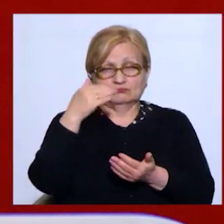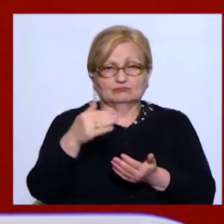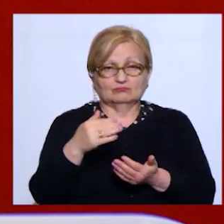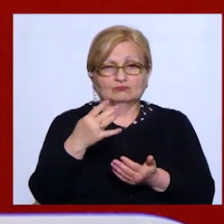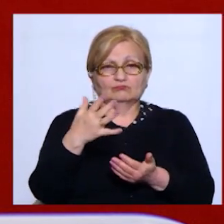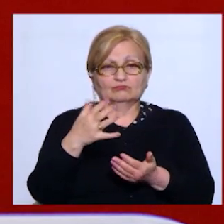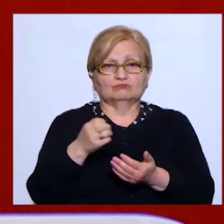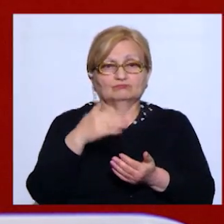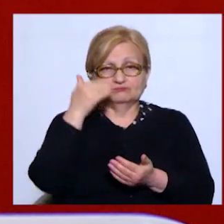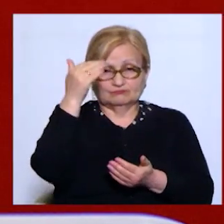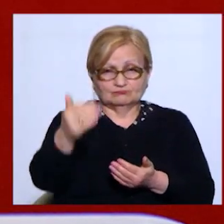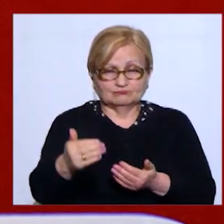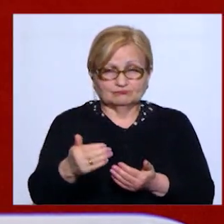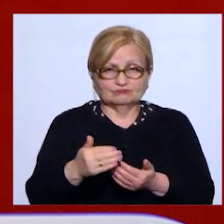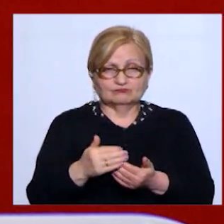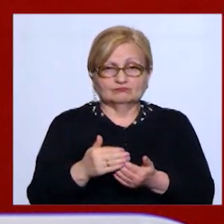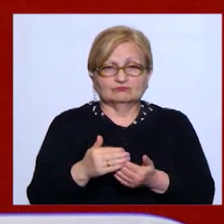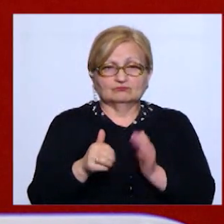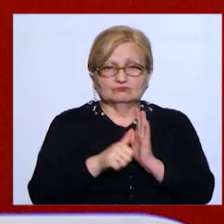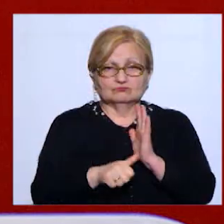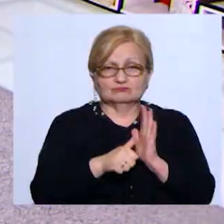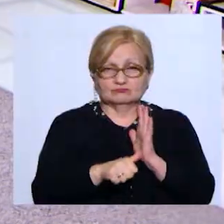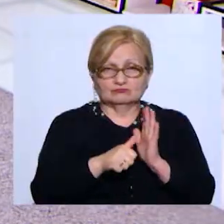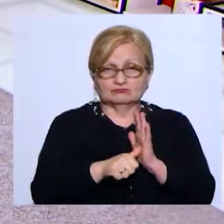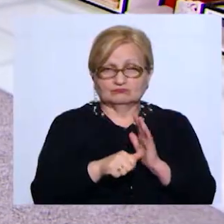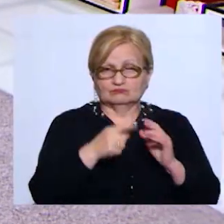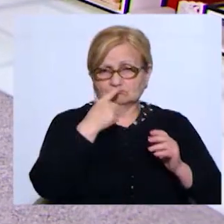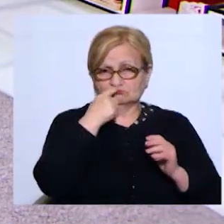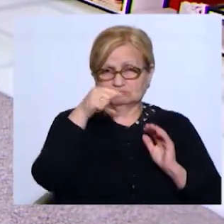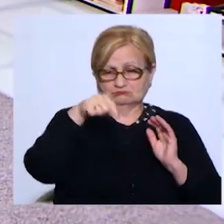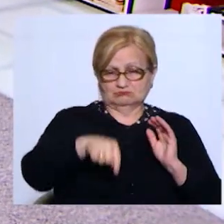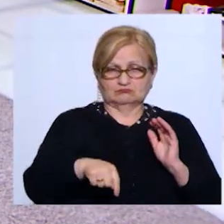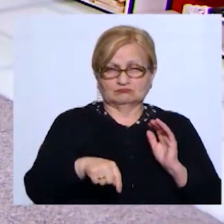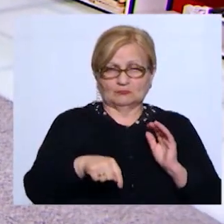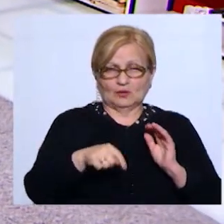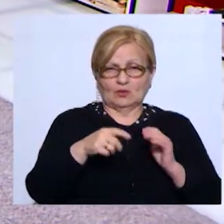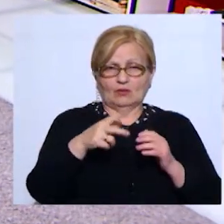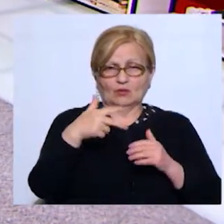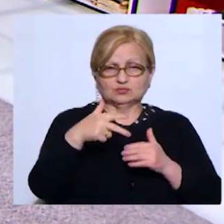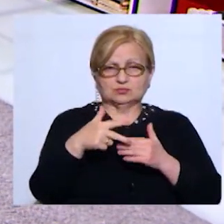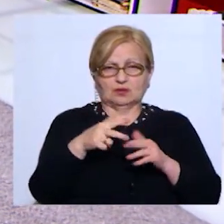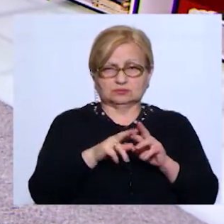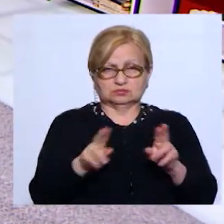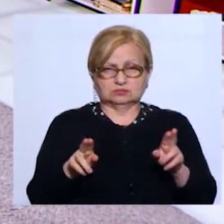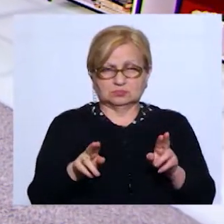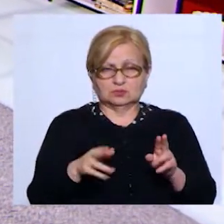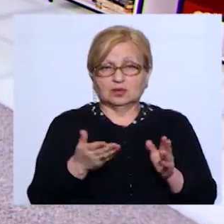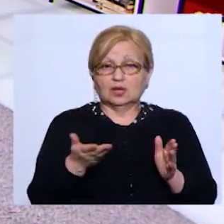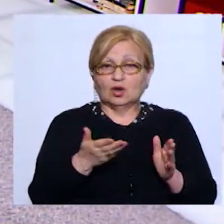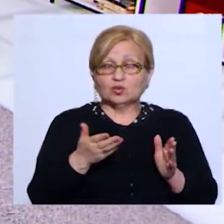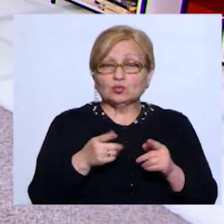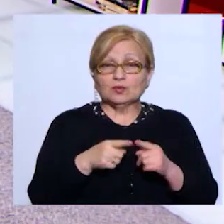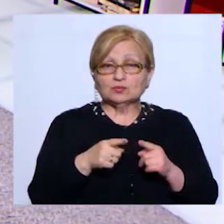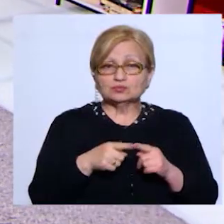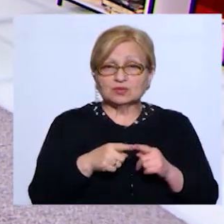შორს, 45-დან კიდე უფრო შორს, მაგრამ 60 იგივე წერტილში დაეცა, რაღაც 30. აბა იფიქრეთ, რომელი კუთხე მდე იზრდება და რომელი